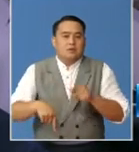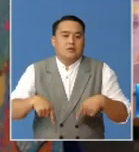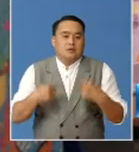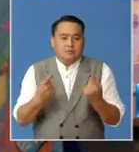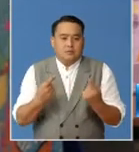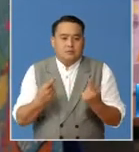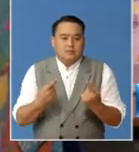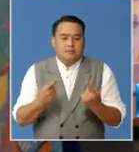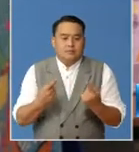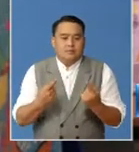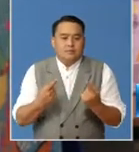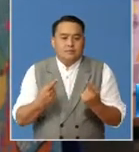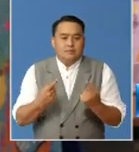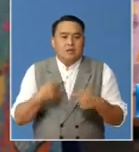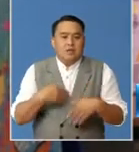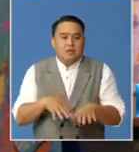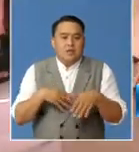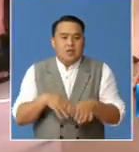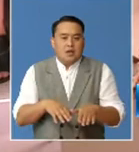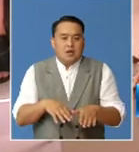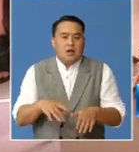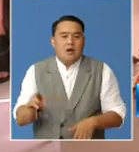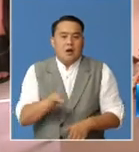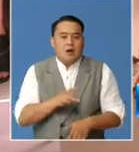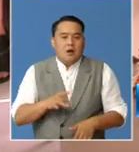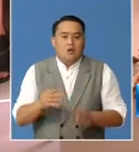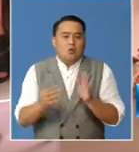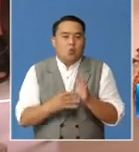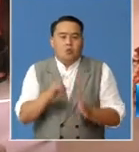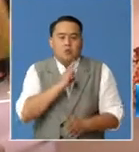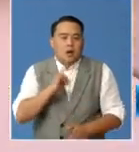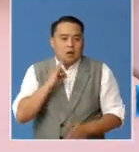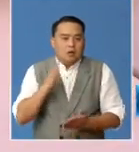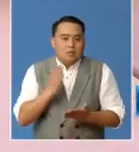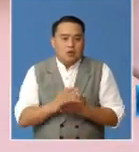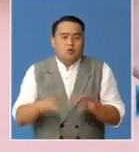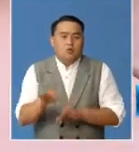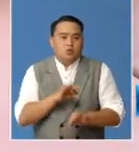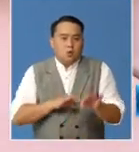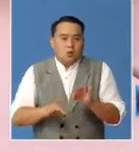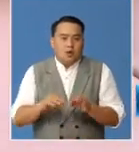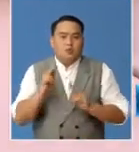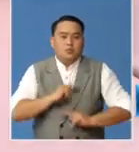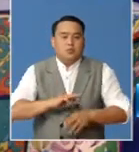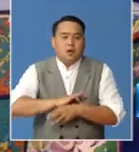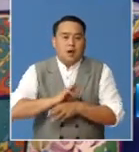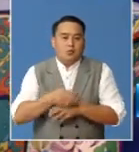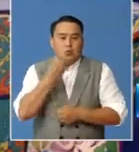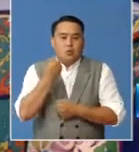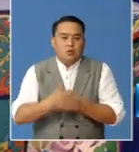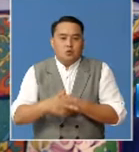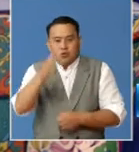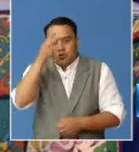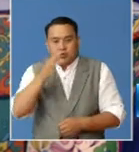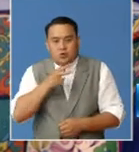жатыр. Мейрамгүлден бөлек тігін мәшинесіне ие болған ауданда тағы 9 әйел бар. Барлығы да жоба негізінде жұмыспен қамту орталығында 3